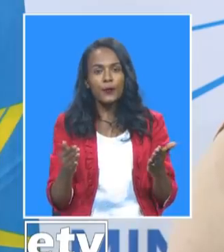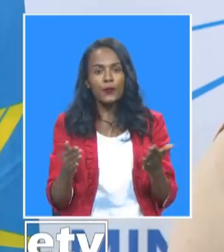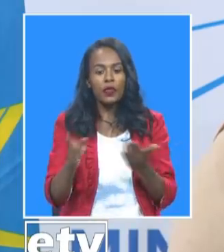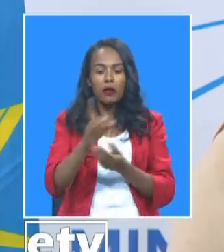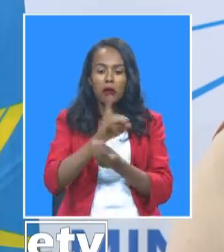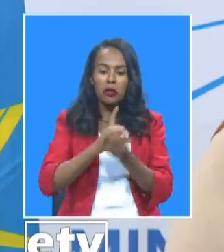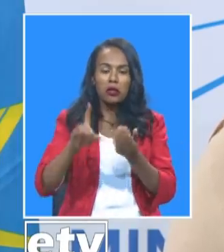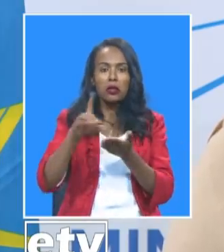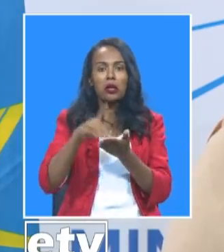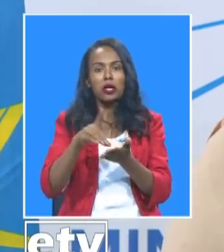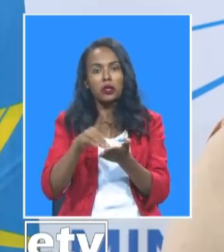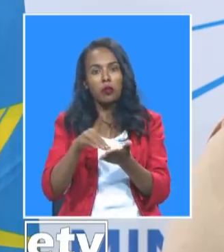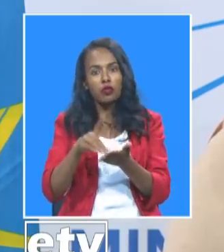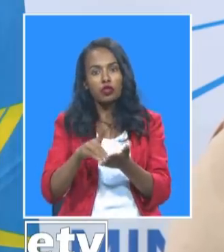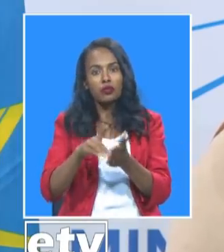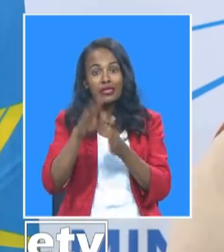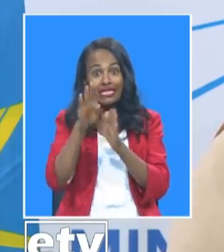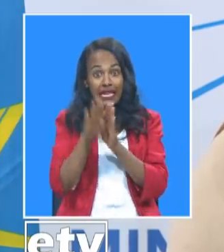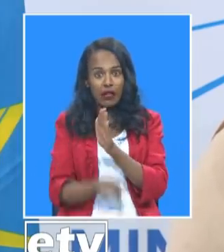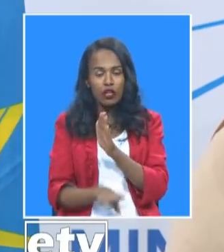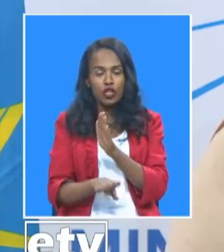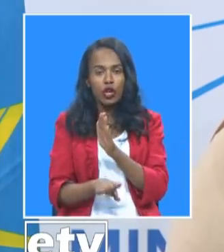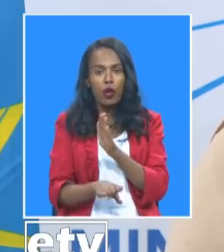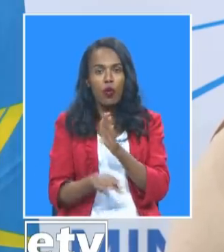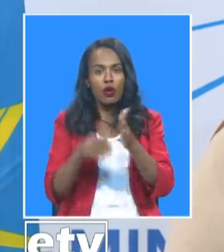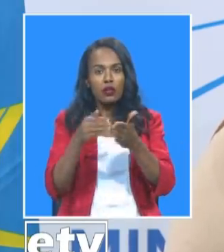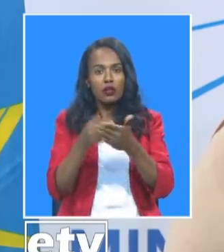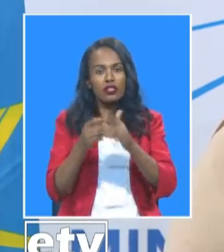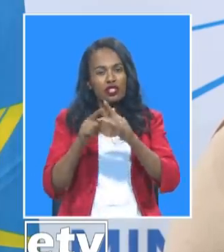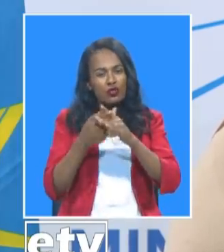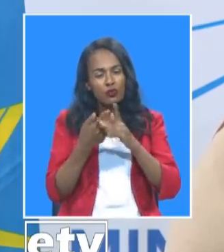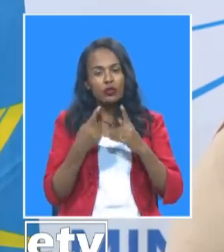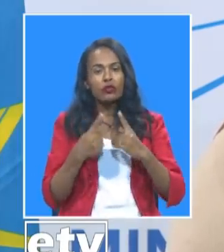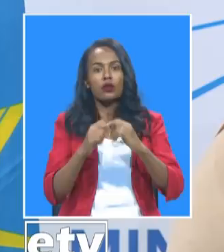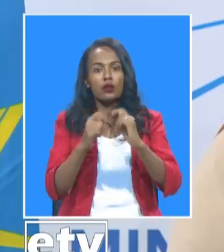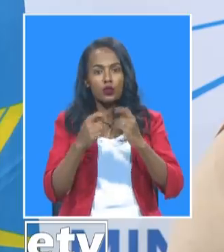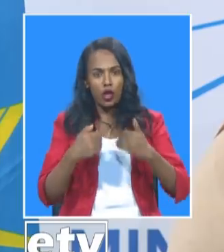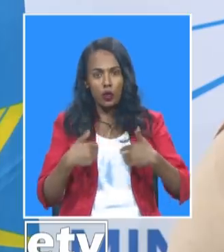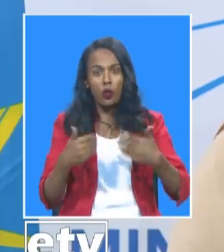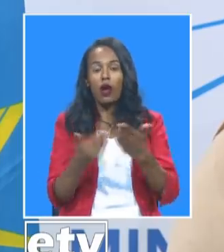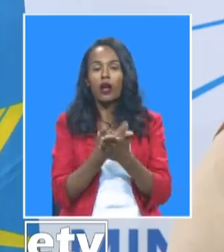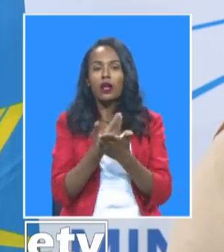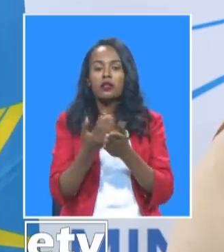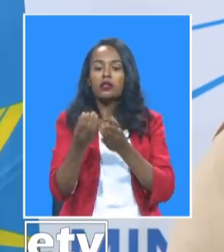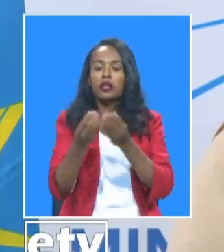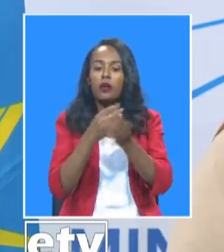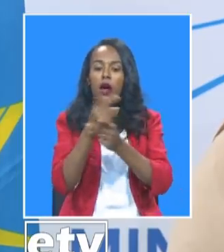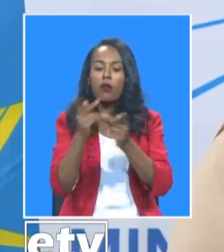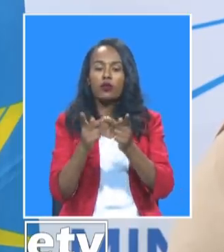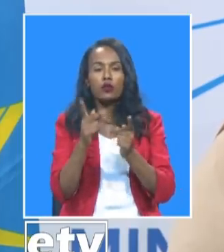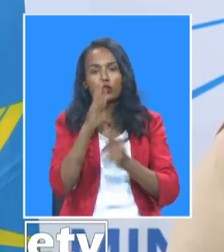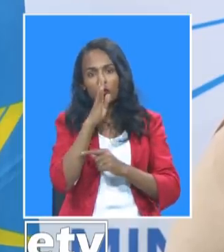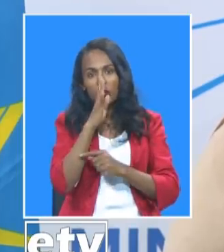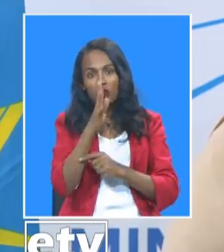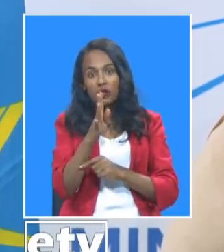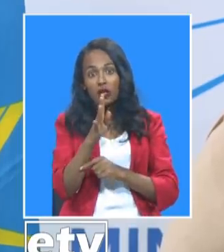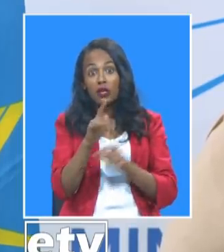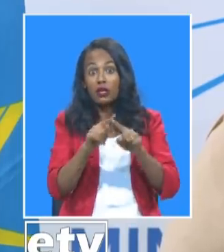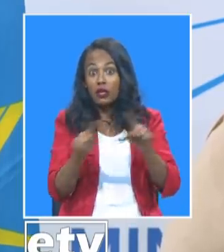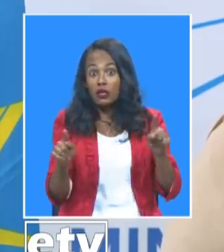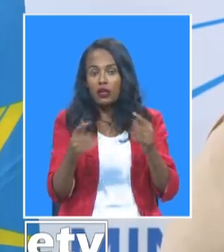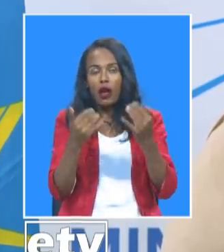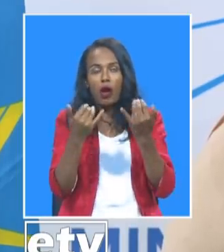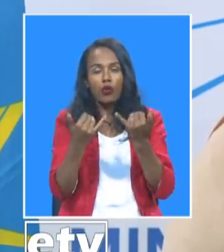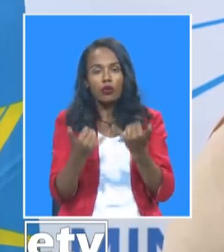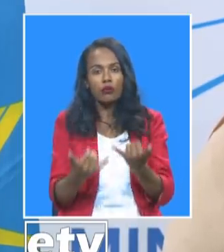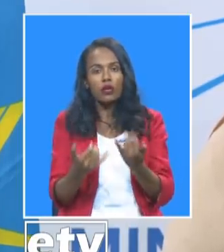በክልል ከተሞችም እስከ ታችኛው እርከንም ጅምር ጥረቶች አሉ። አዳዲስ የገበያ ቦታዎችን የመፍጠር ይሁን እንጂ